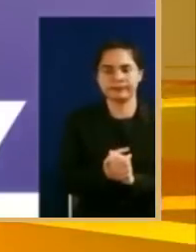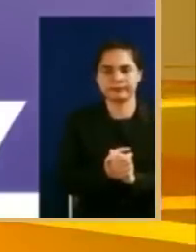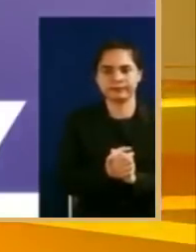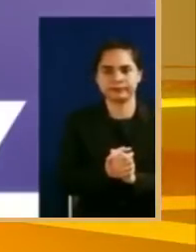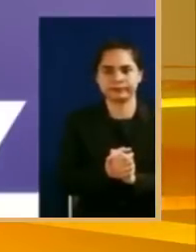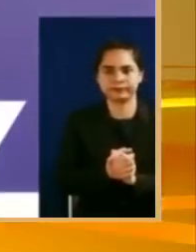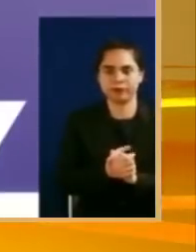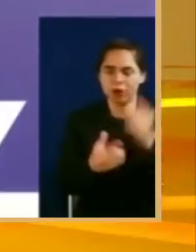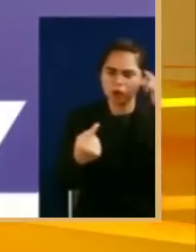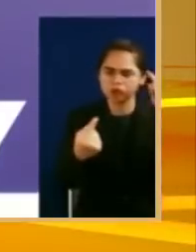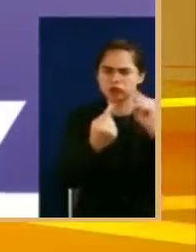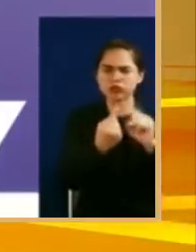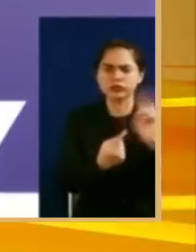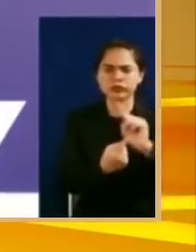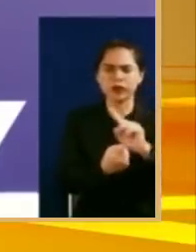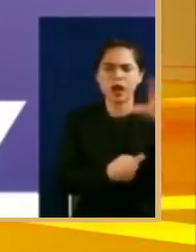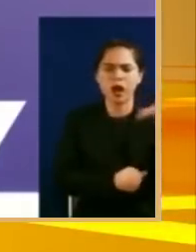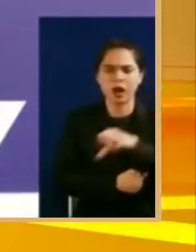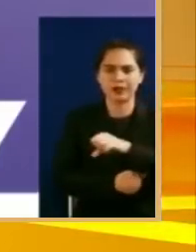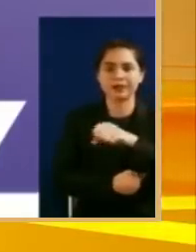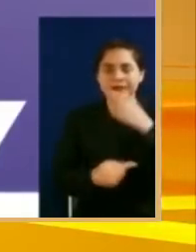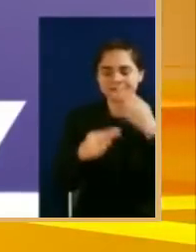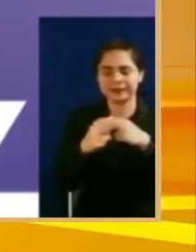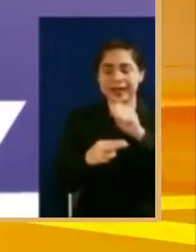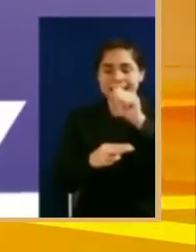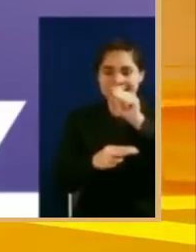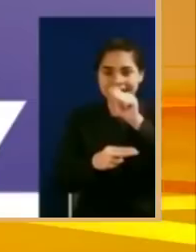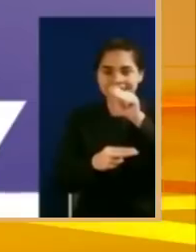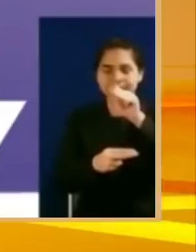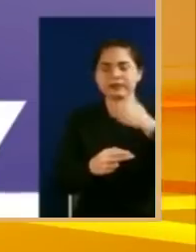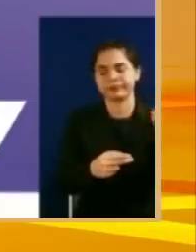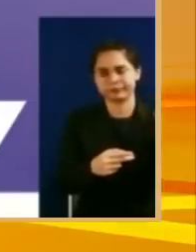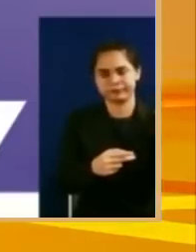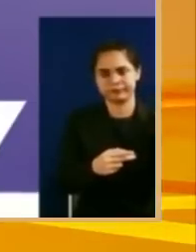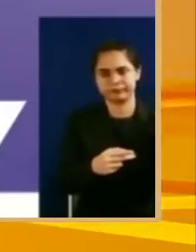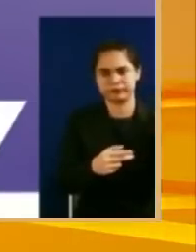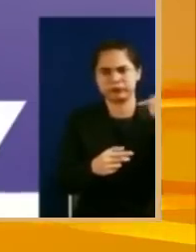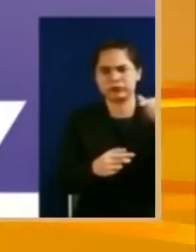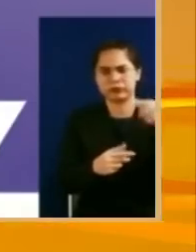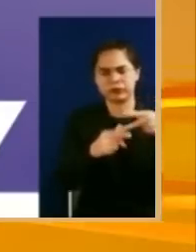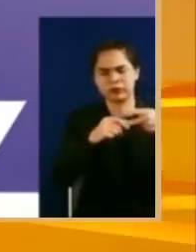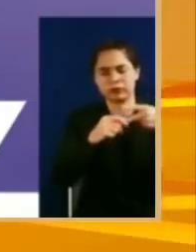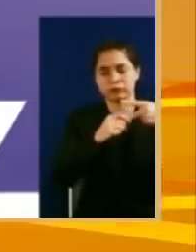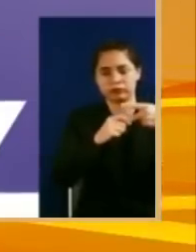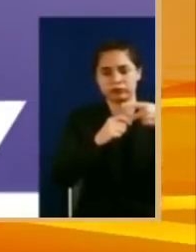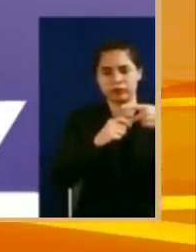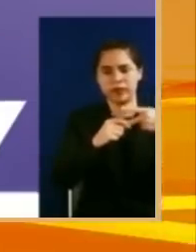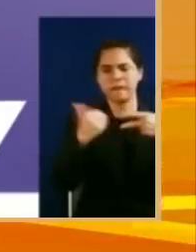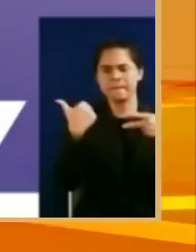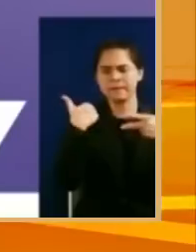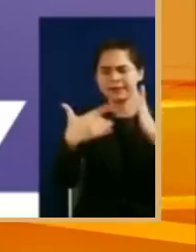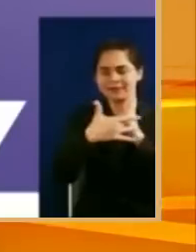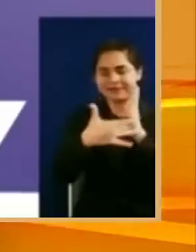นานนะคะคุณหมอใช้คำนี้ก็คือถ้าติดเชื้ออาการจะไม่หนักแล้วก็ป้องกันการเสียชีวิตในประชากรได้จริง